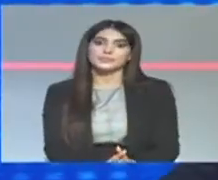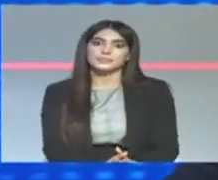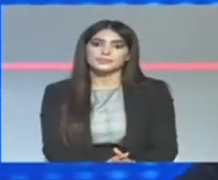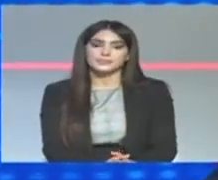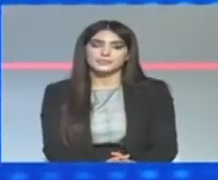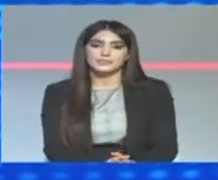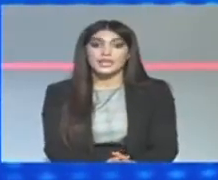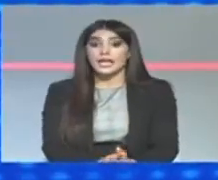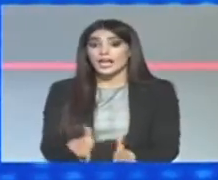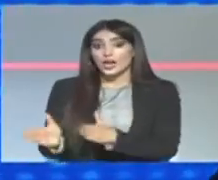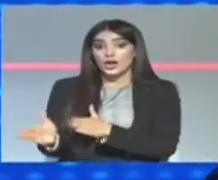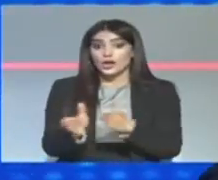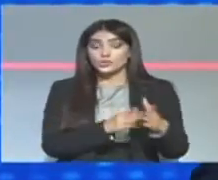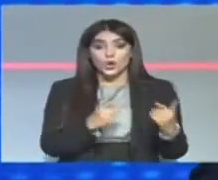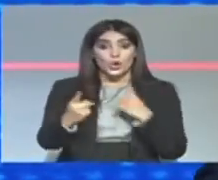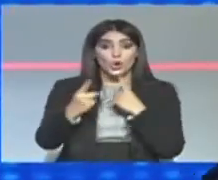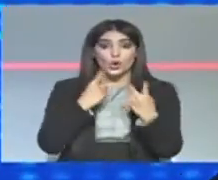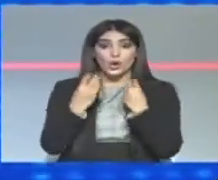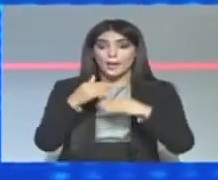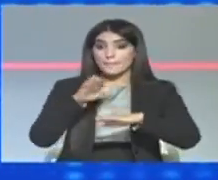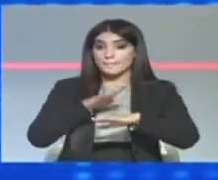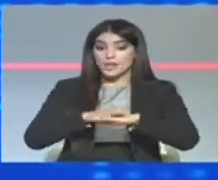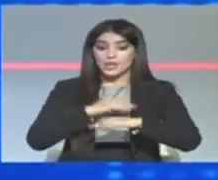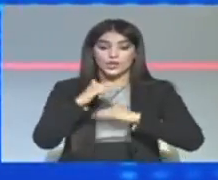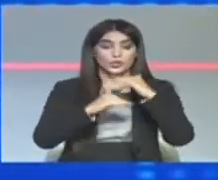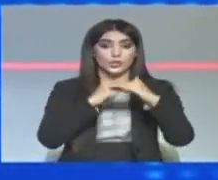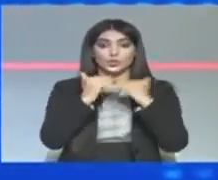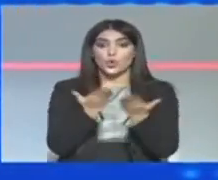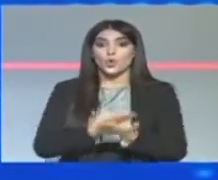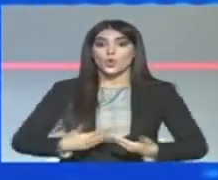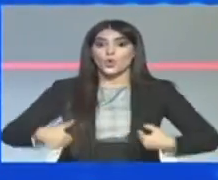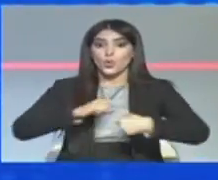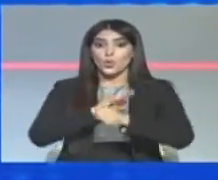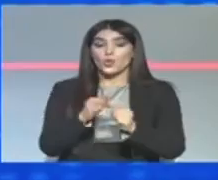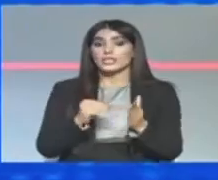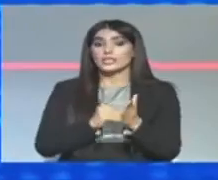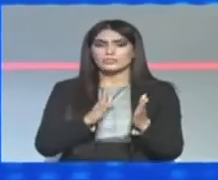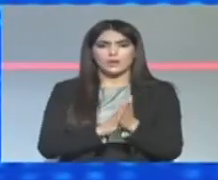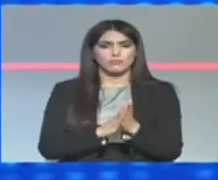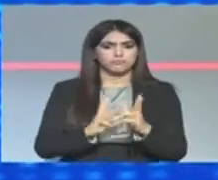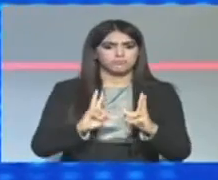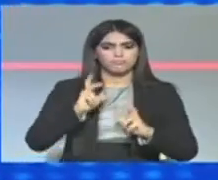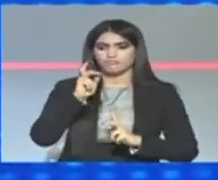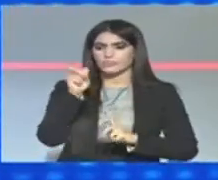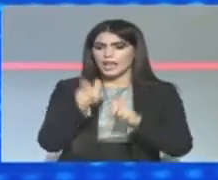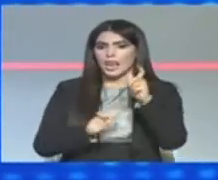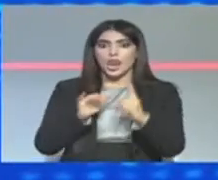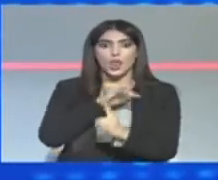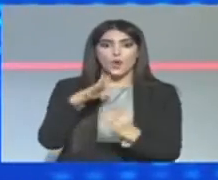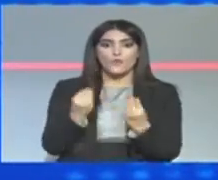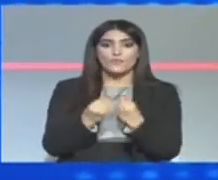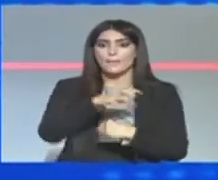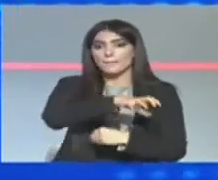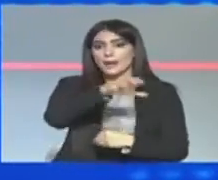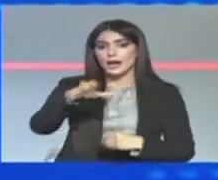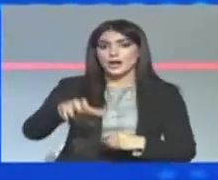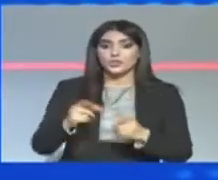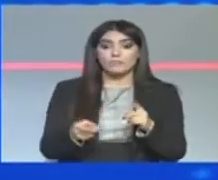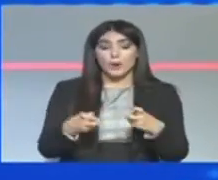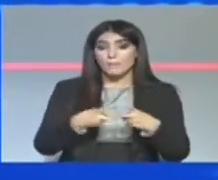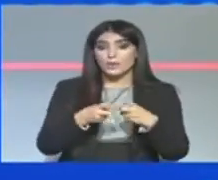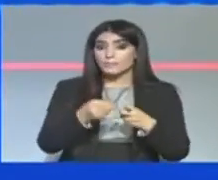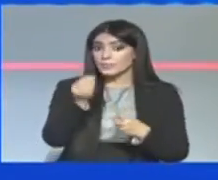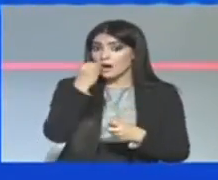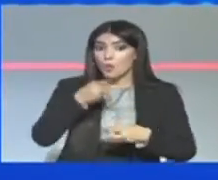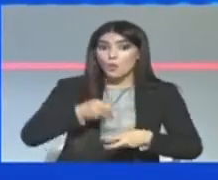مثلا المحادثات حول تطور النواب الوبائي وتزيل توترات اجتماعيه في بعض الجهات وغلاء الاسعار